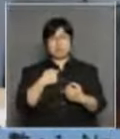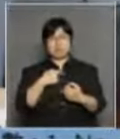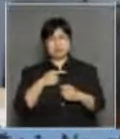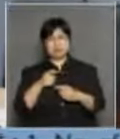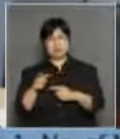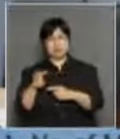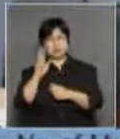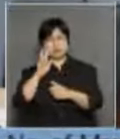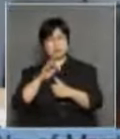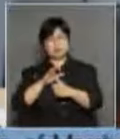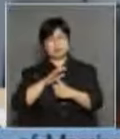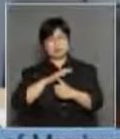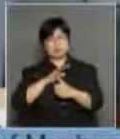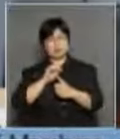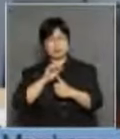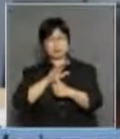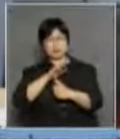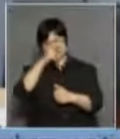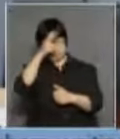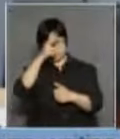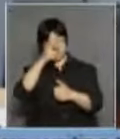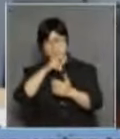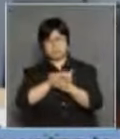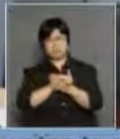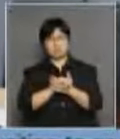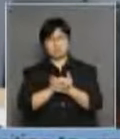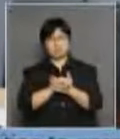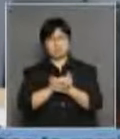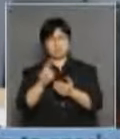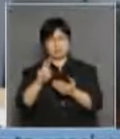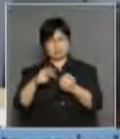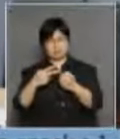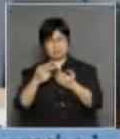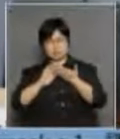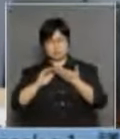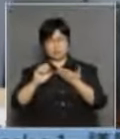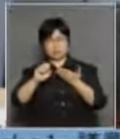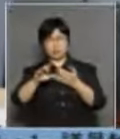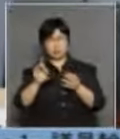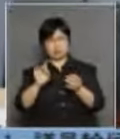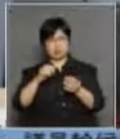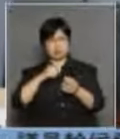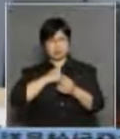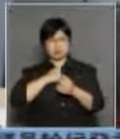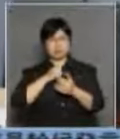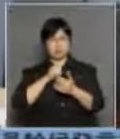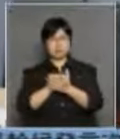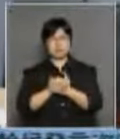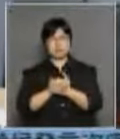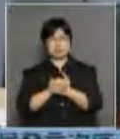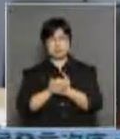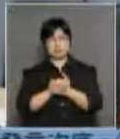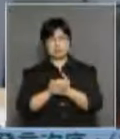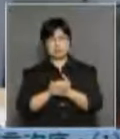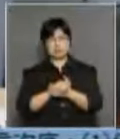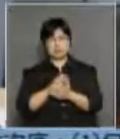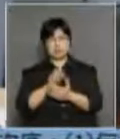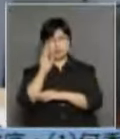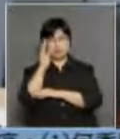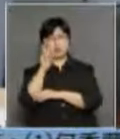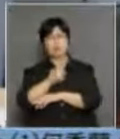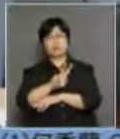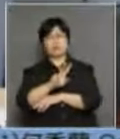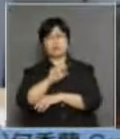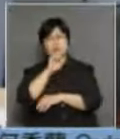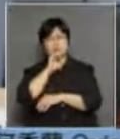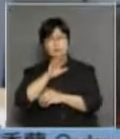罪。好啦。咁第二，佢又好清楚話俾張建宗聽，佢跟住喺同一個演說嗰度咧，就